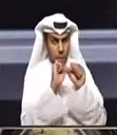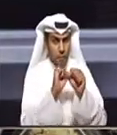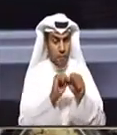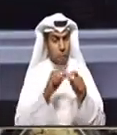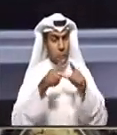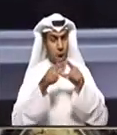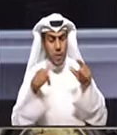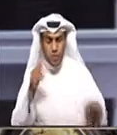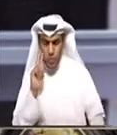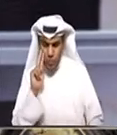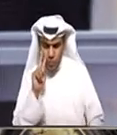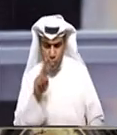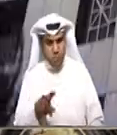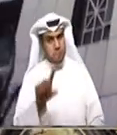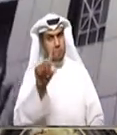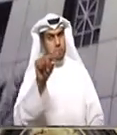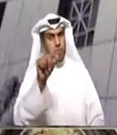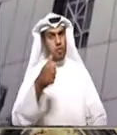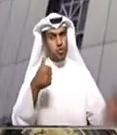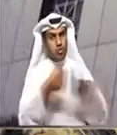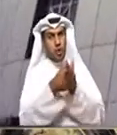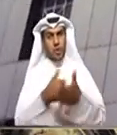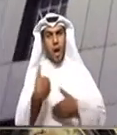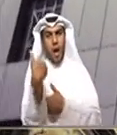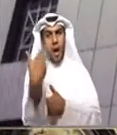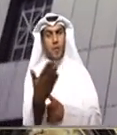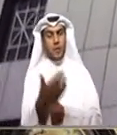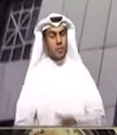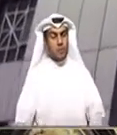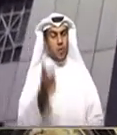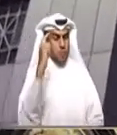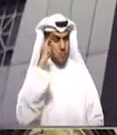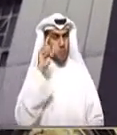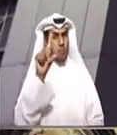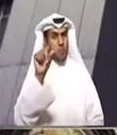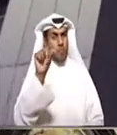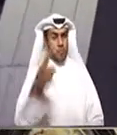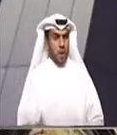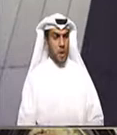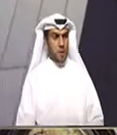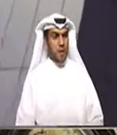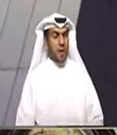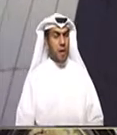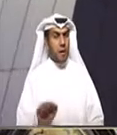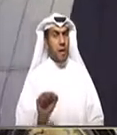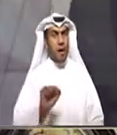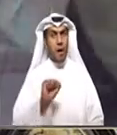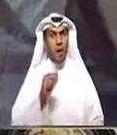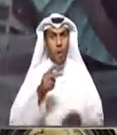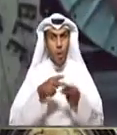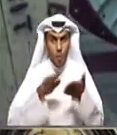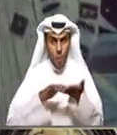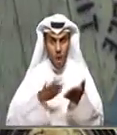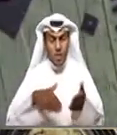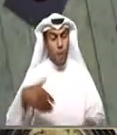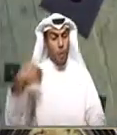الخليجي يعد خطوة مهمة لتعزيز حجم صادرات المنتجات الوطنية لأسواق المنطقة والعالم، بما يدعم